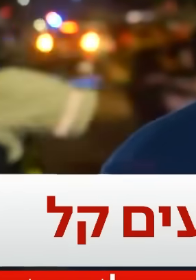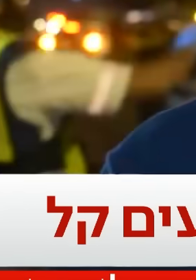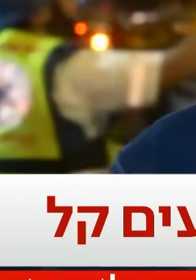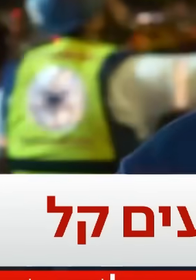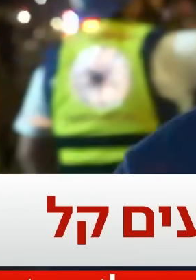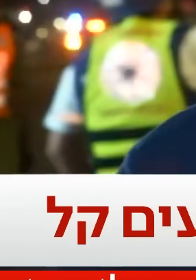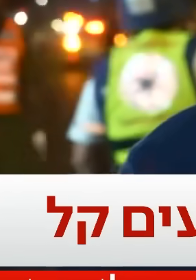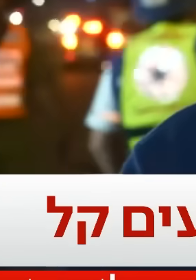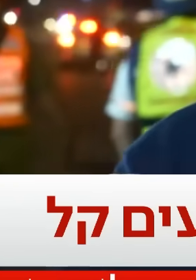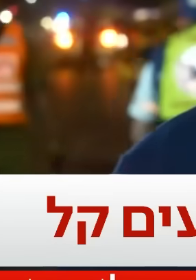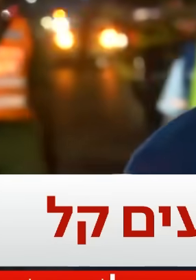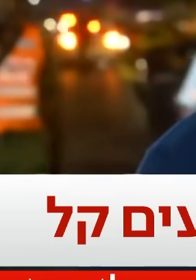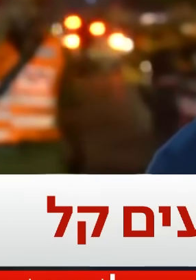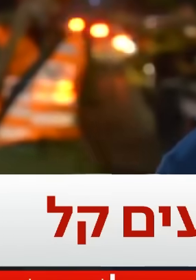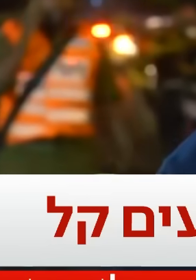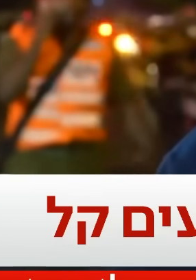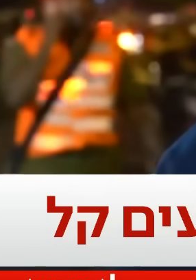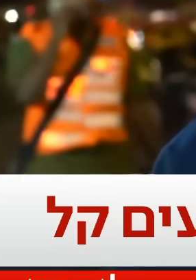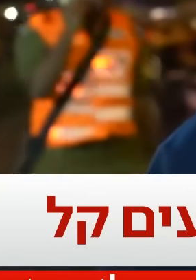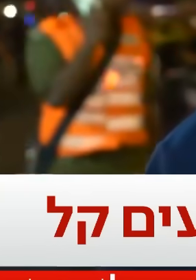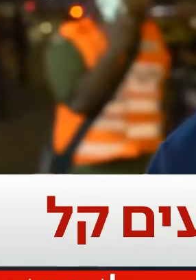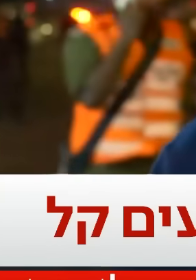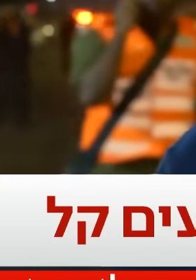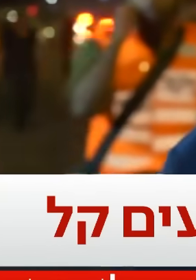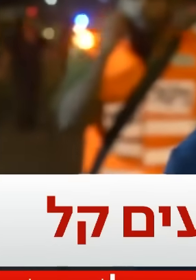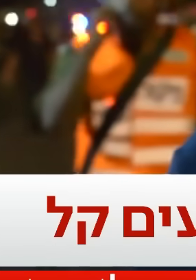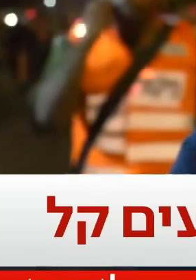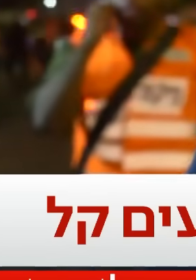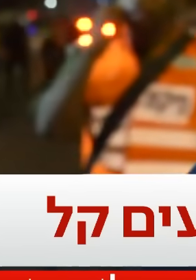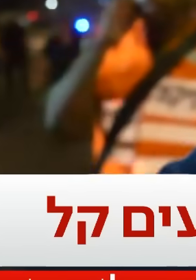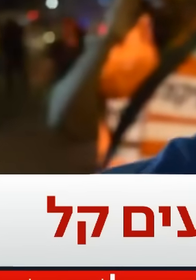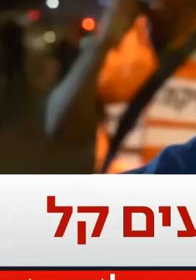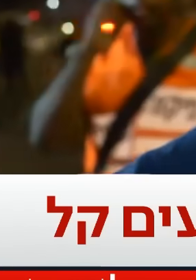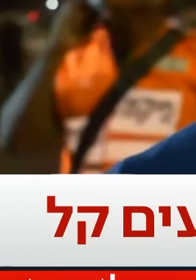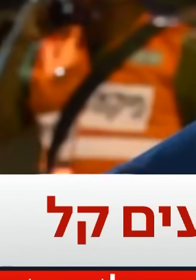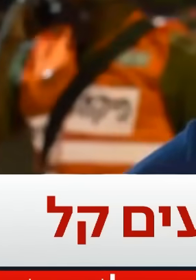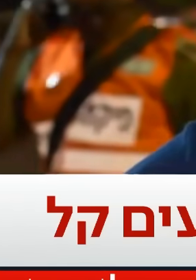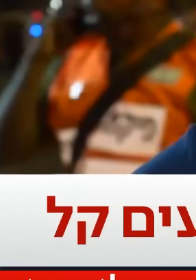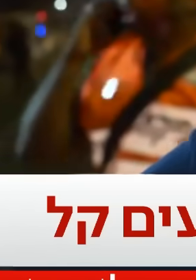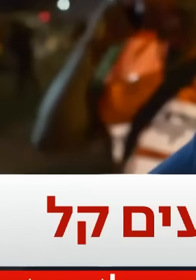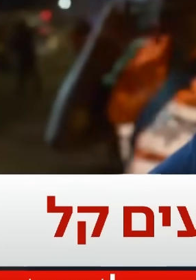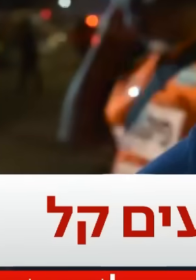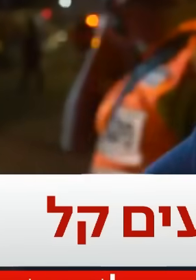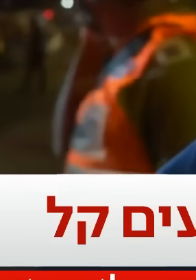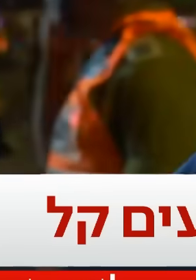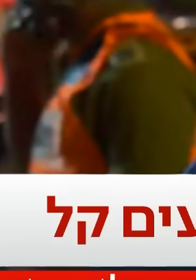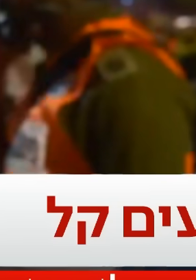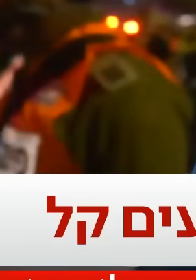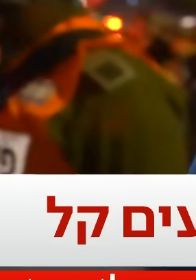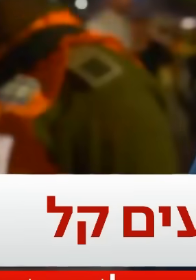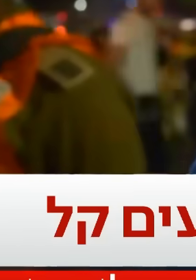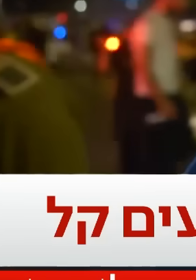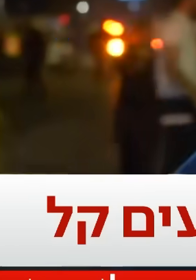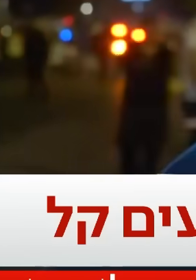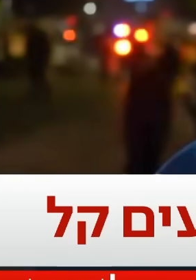אותם לאשקלון, לכל מיני מקומות אחרים, ובטח לא לראשון. אבל בגדול, הציבור נשמע להורות, ובאמת אני